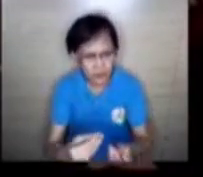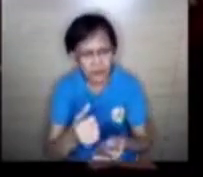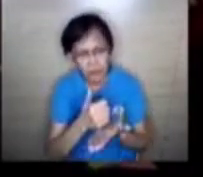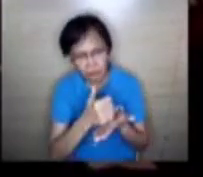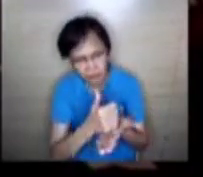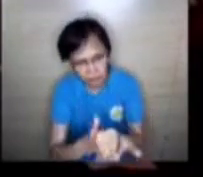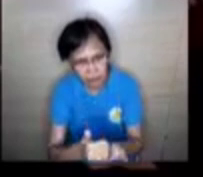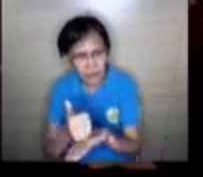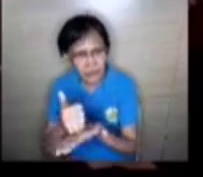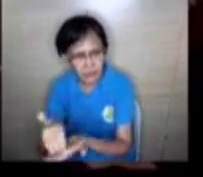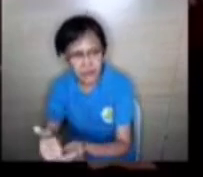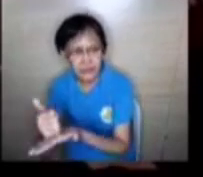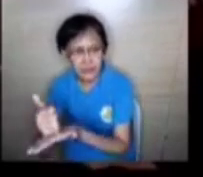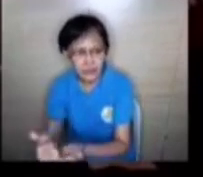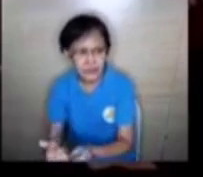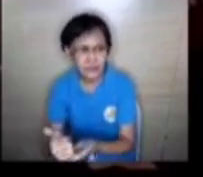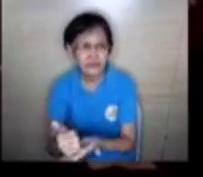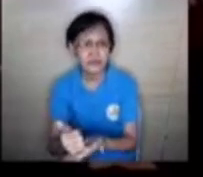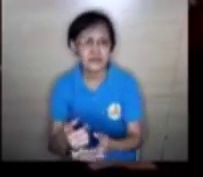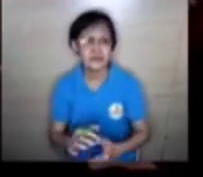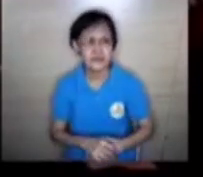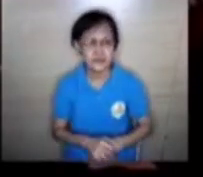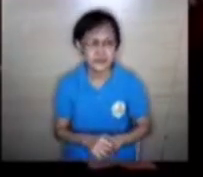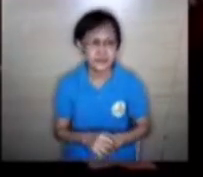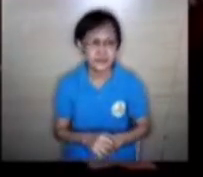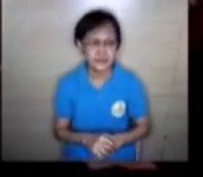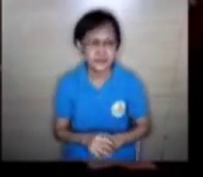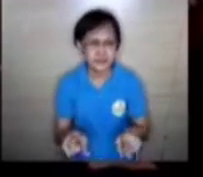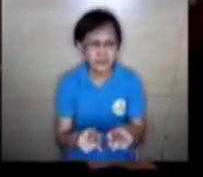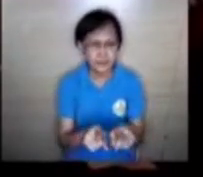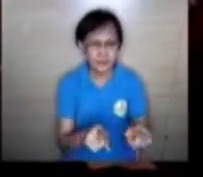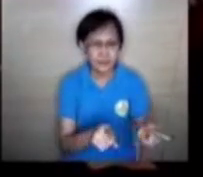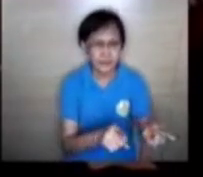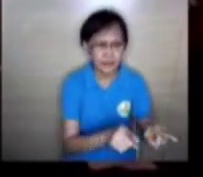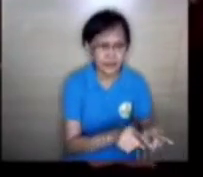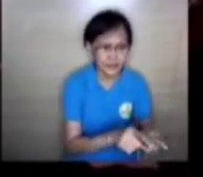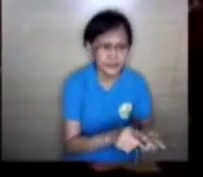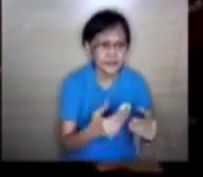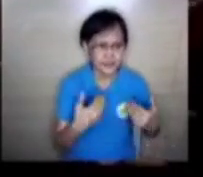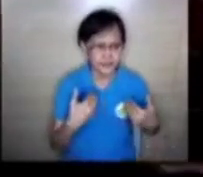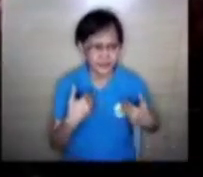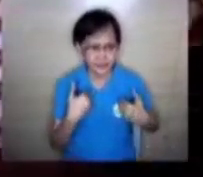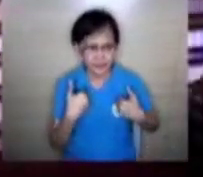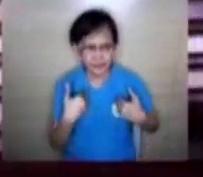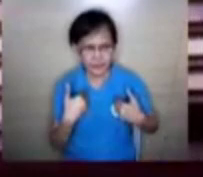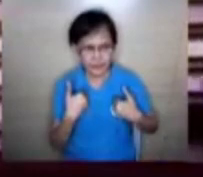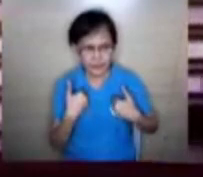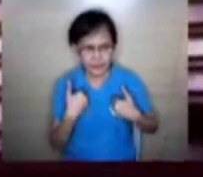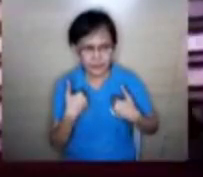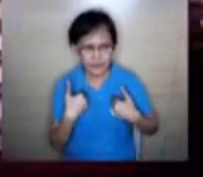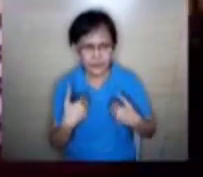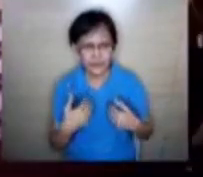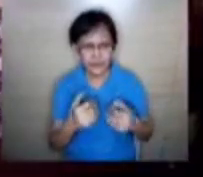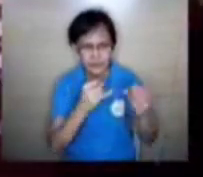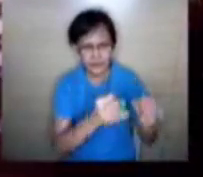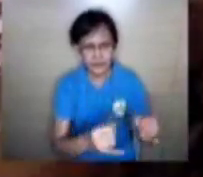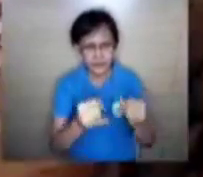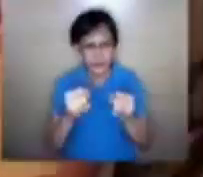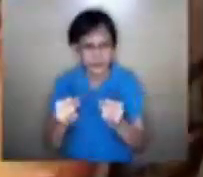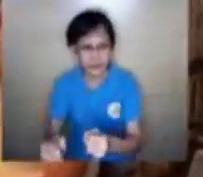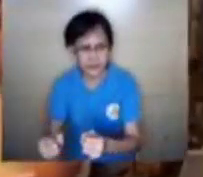emergency. Kanina naman, na-inaugurate natin ng Kanlungan sa Pasig, a haven for individuals in